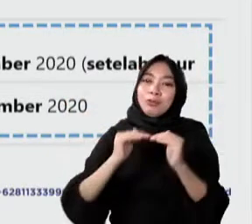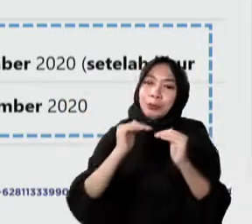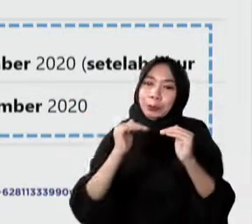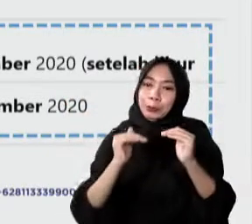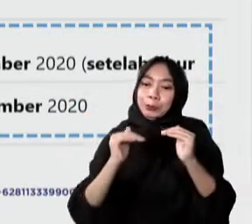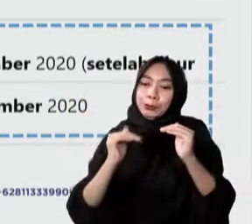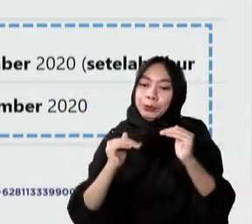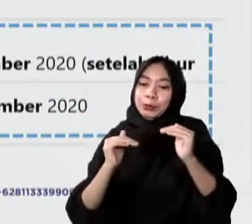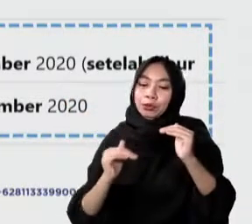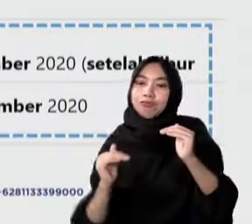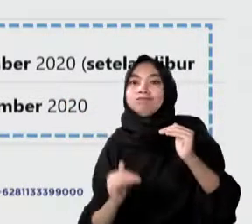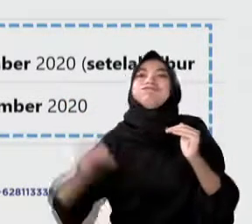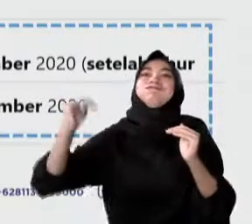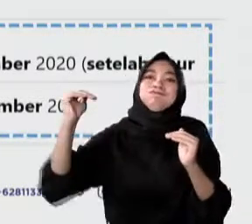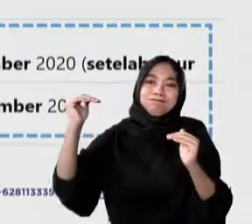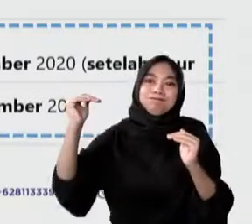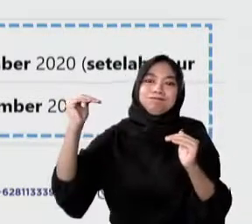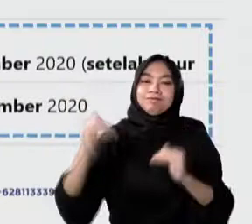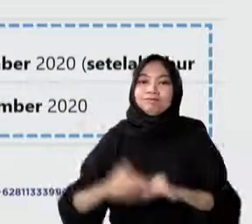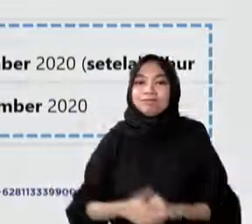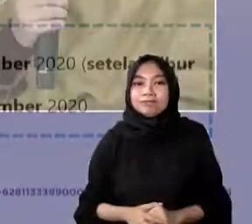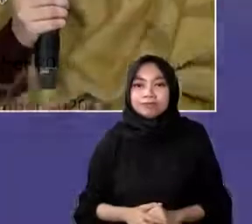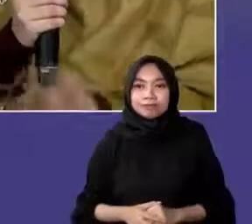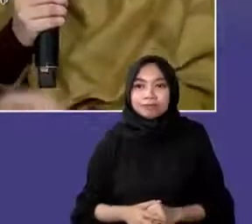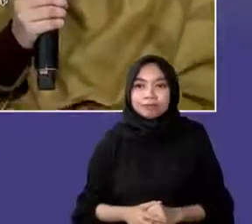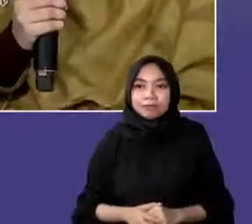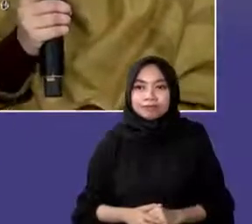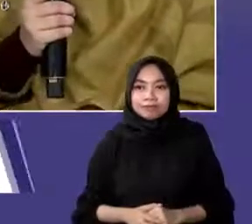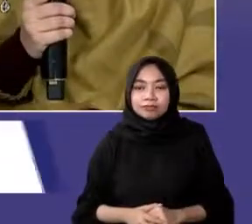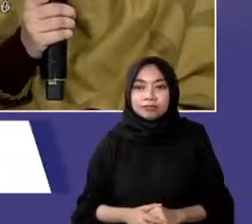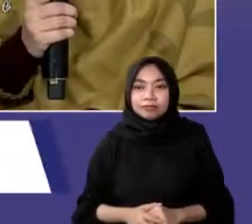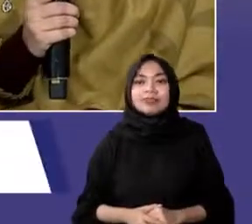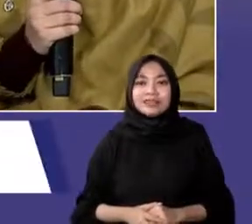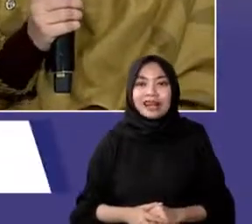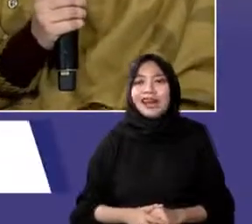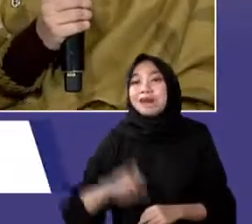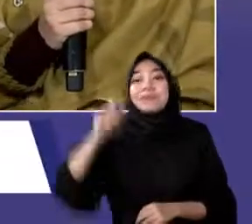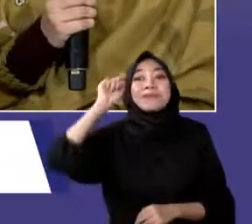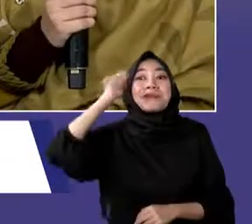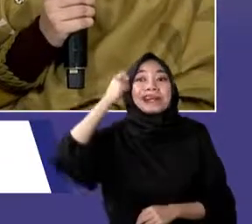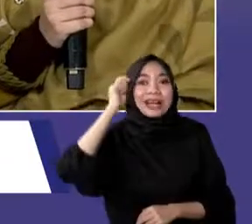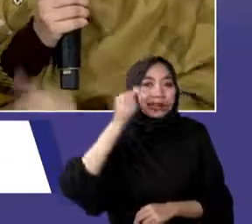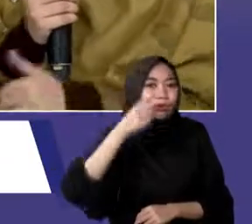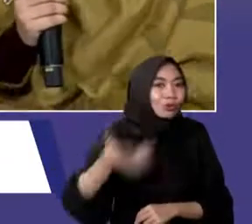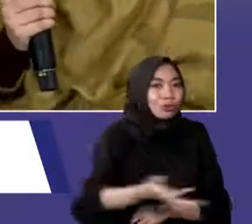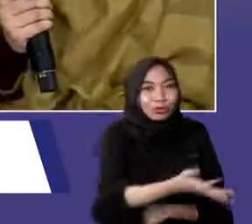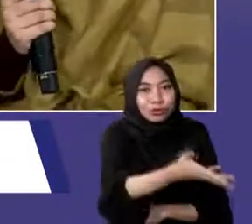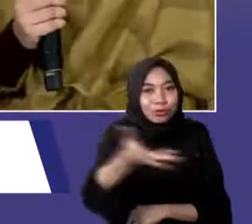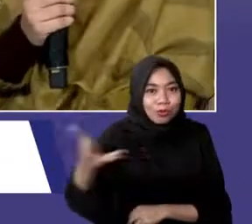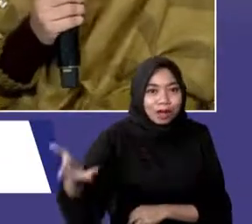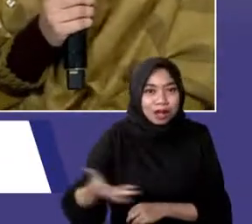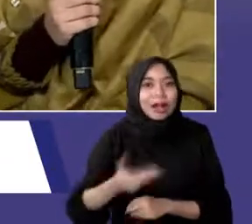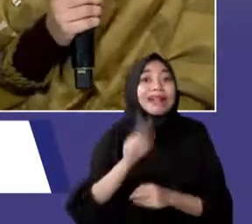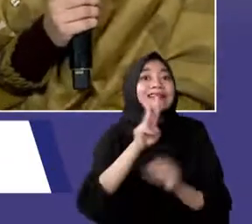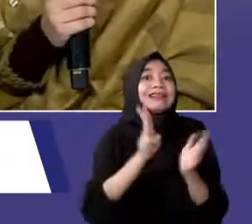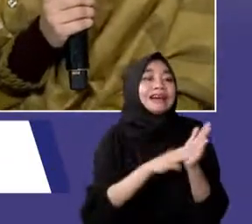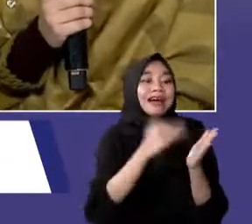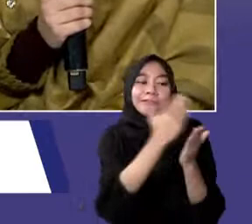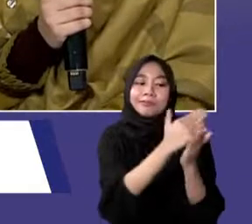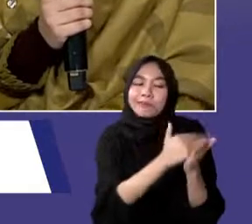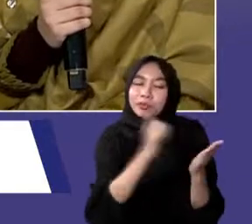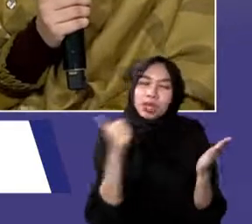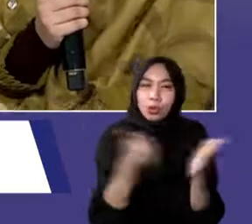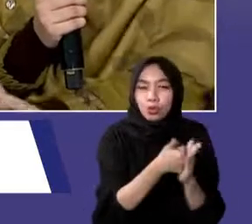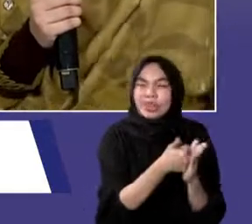nih setiap pekannya, tapi ternyata naik. Jadi ini adalah alert lagi bagi kita semua untuk lebih disiplin menerapkan